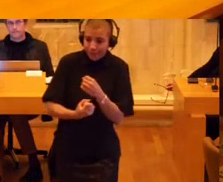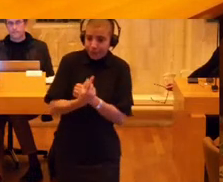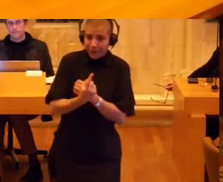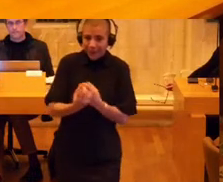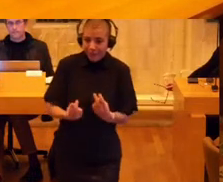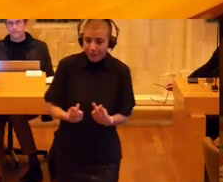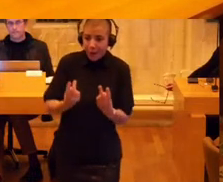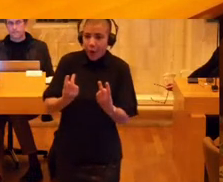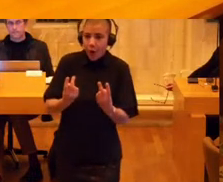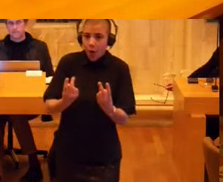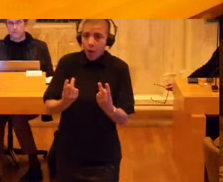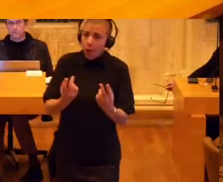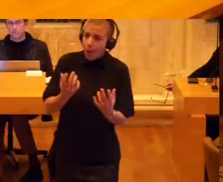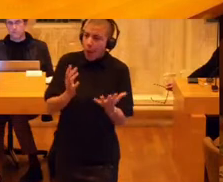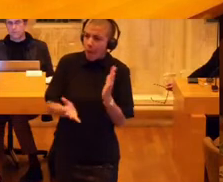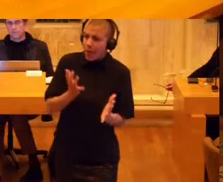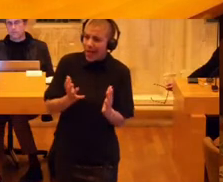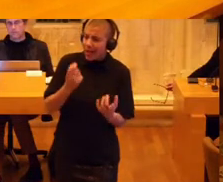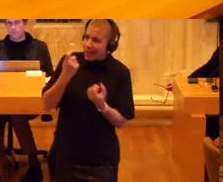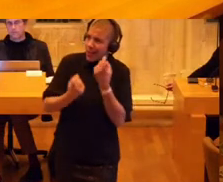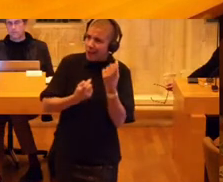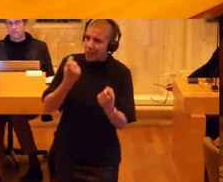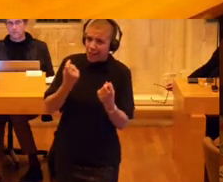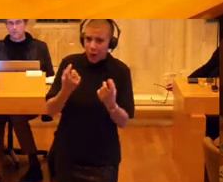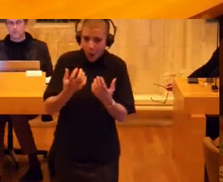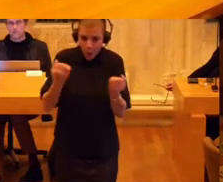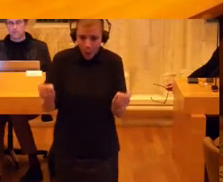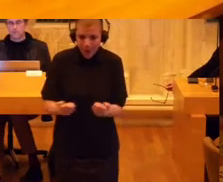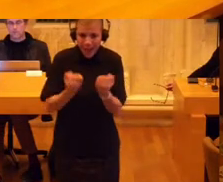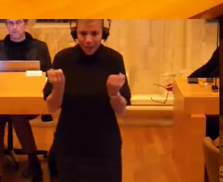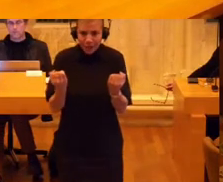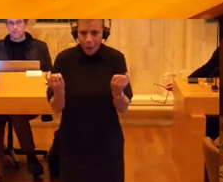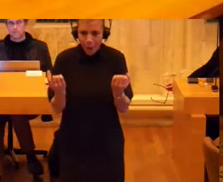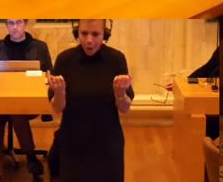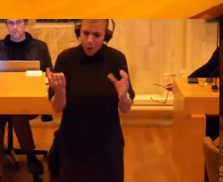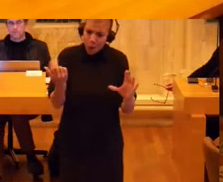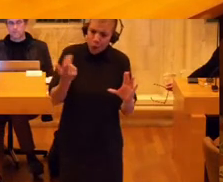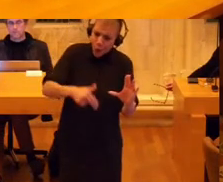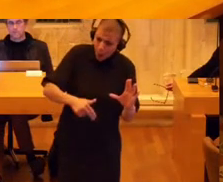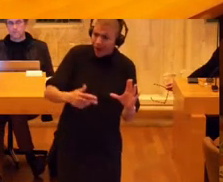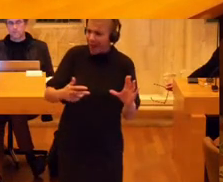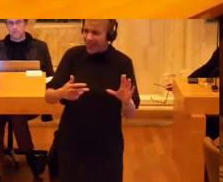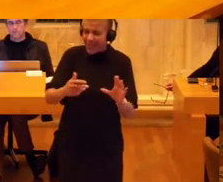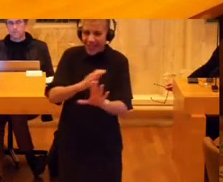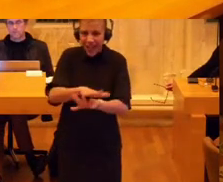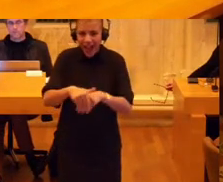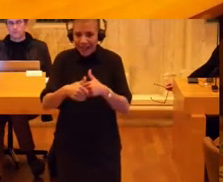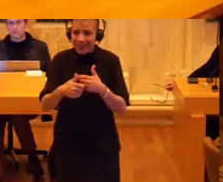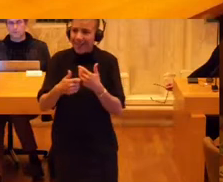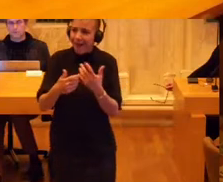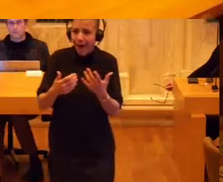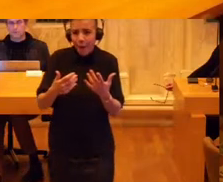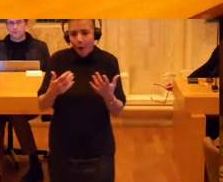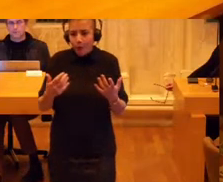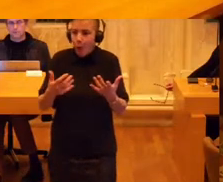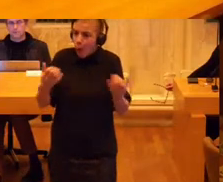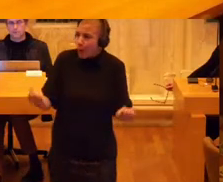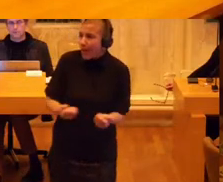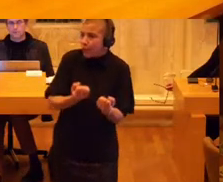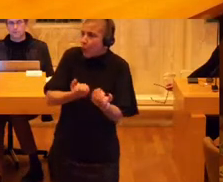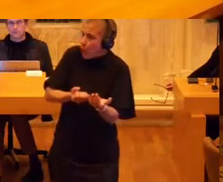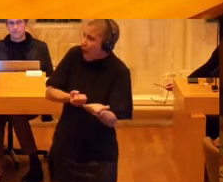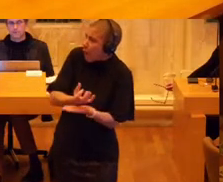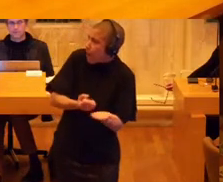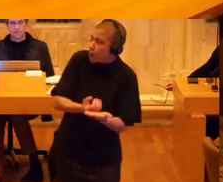non-publicité, et plutôt de la communication associative, culturelle et institutionnelle. Donc vous annoncez le